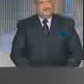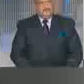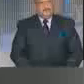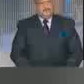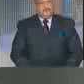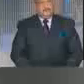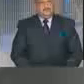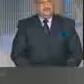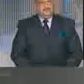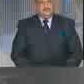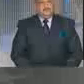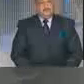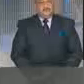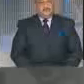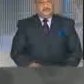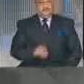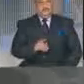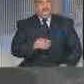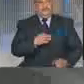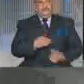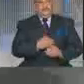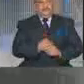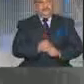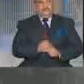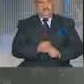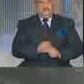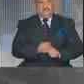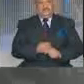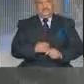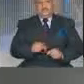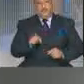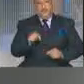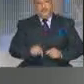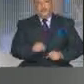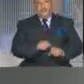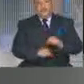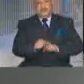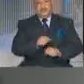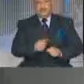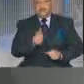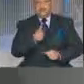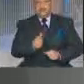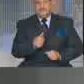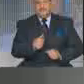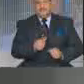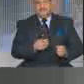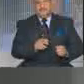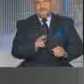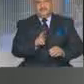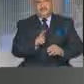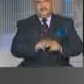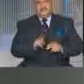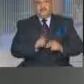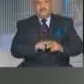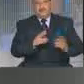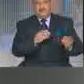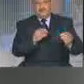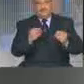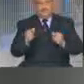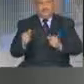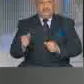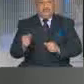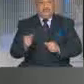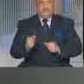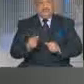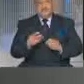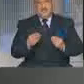بمحيطه، والمطلوب هو الإسراع بتوفير الاعتمادات حتى تنطلق شركة في الإعلان عن طلب العروض، اللي هو طلب عروض عالمي لإزالة التلوث